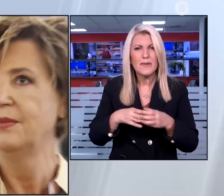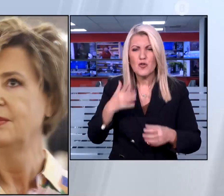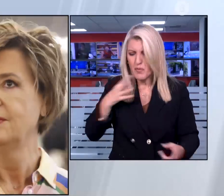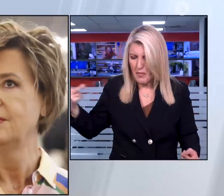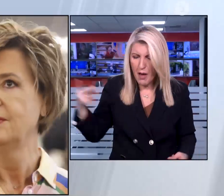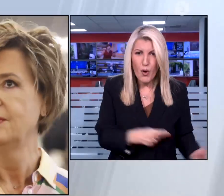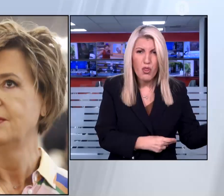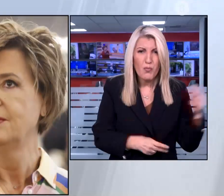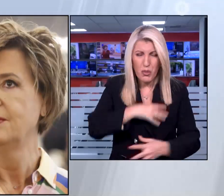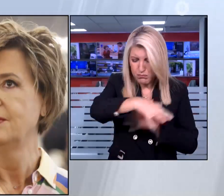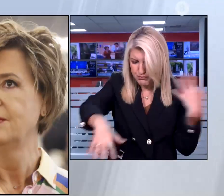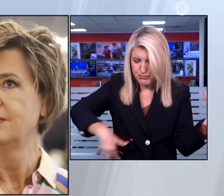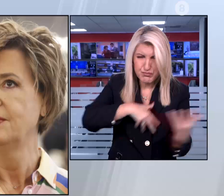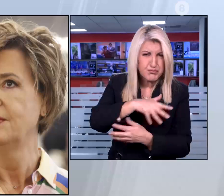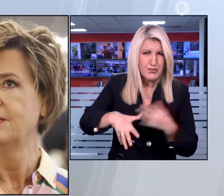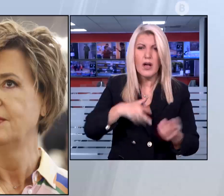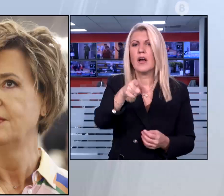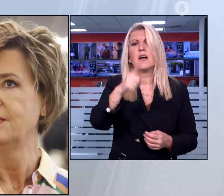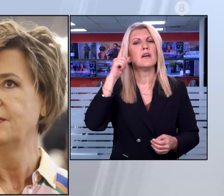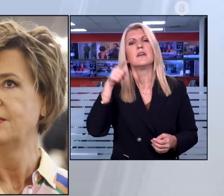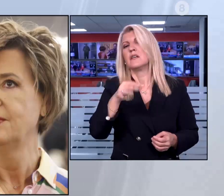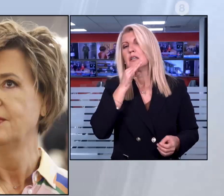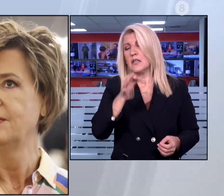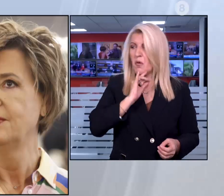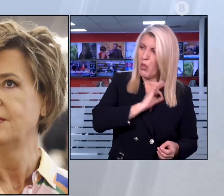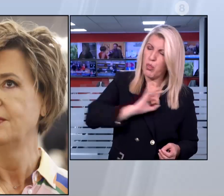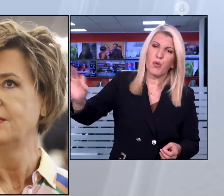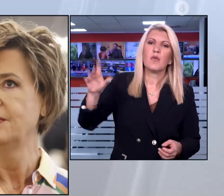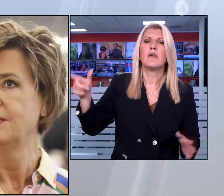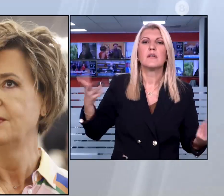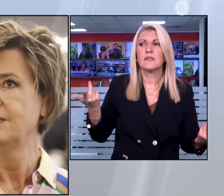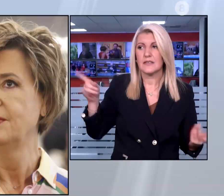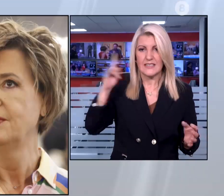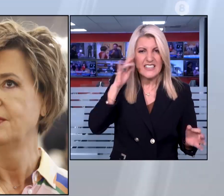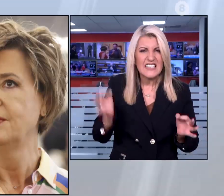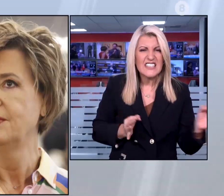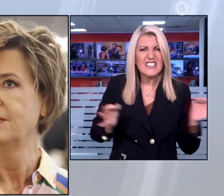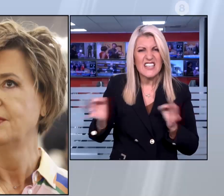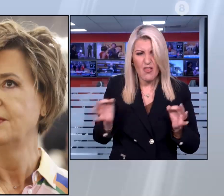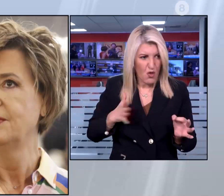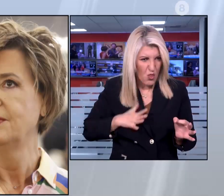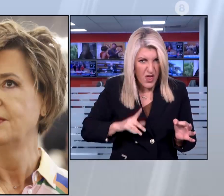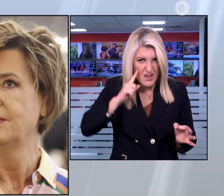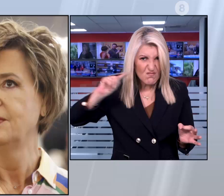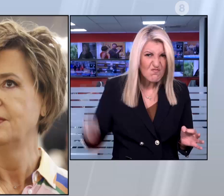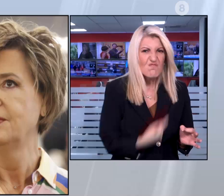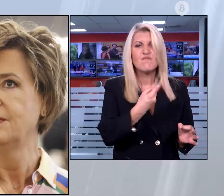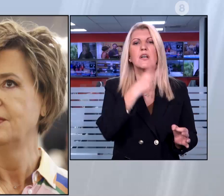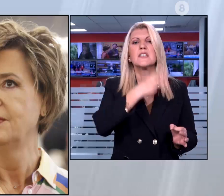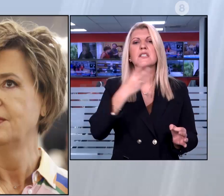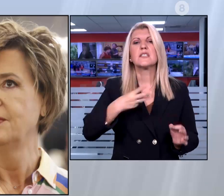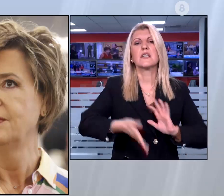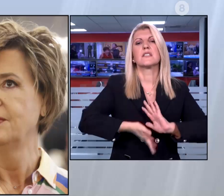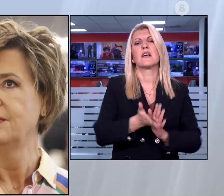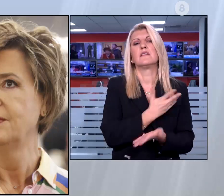του. Το σχέδιο του Κασελάκη είναι ή να κρατήσει τμήμα μελών και το κόμμα διαλύοντας το ΣΥΡΙΖΑ με δεξιάστροφη ή το